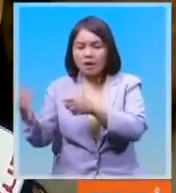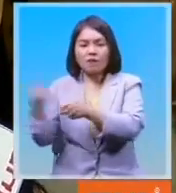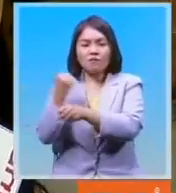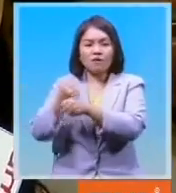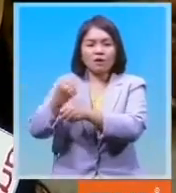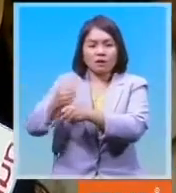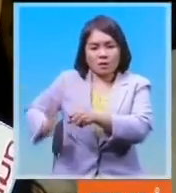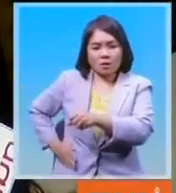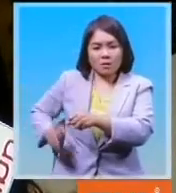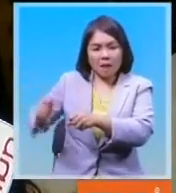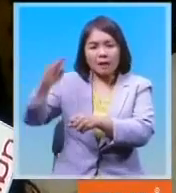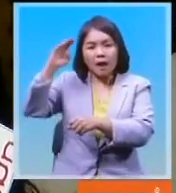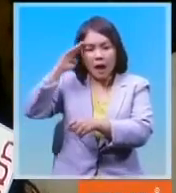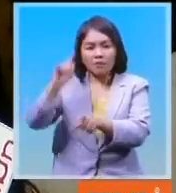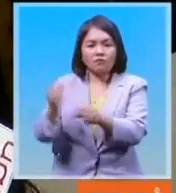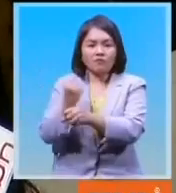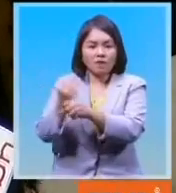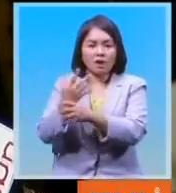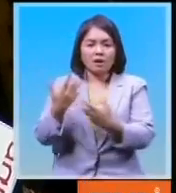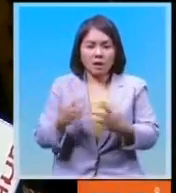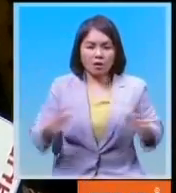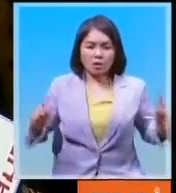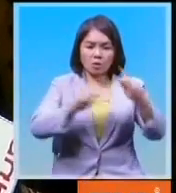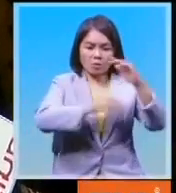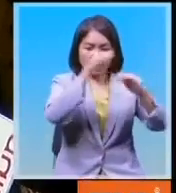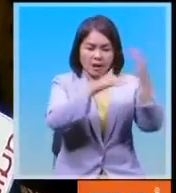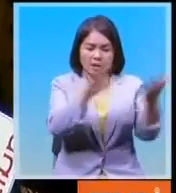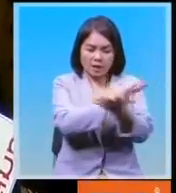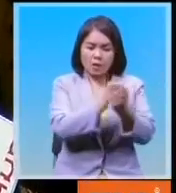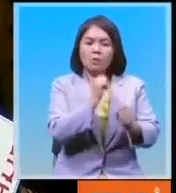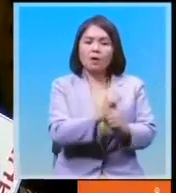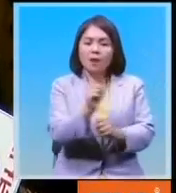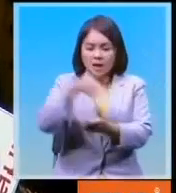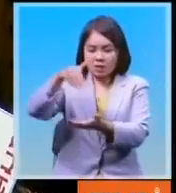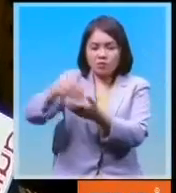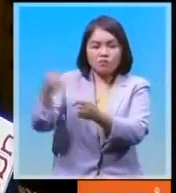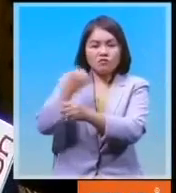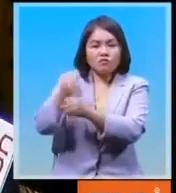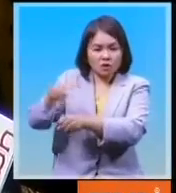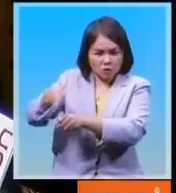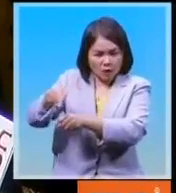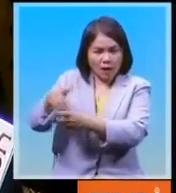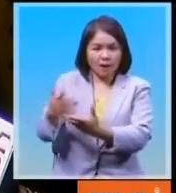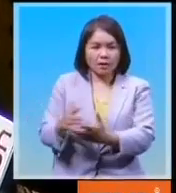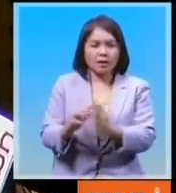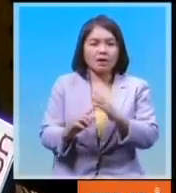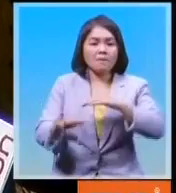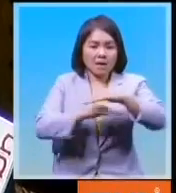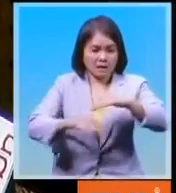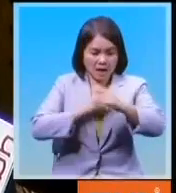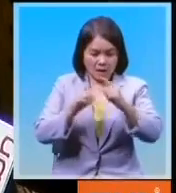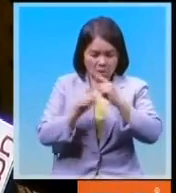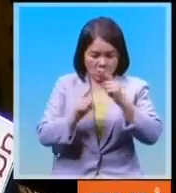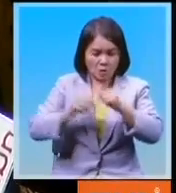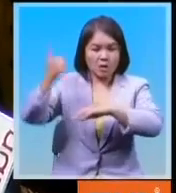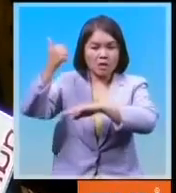กี่ยวกับเรื่องเราจะทำอย่างไรเกี่ยวกับศูนย์ฝึกตรงนี้แต่ในส่วนเบื้องต้นเนี่ยผมก็จะคุยกับทางกองบัญชา